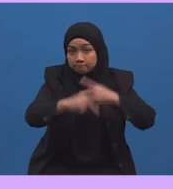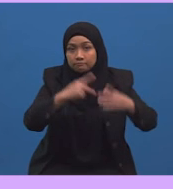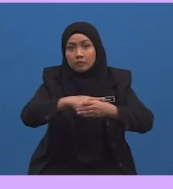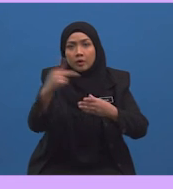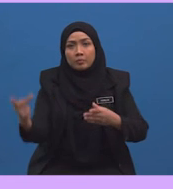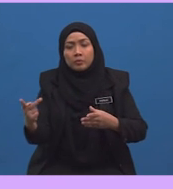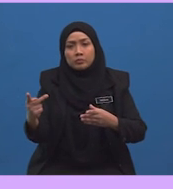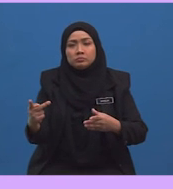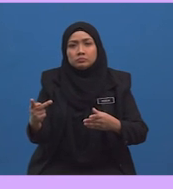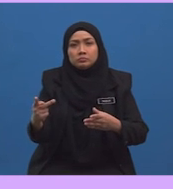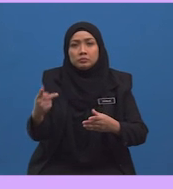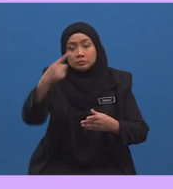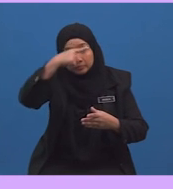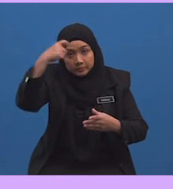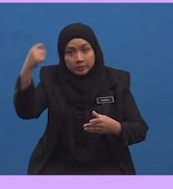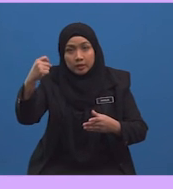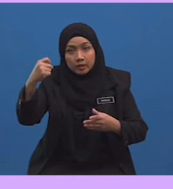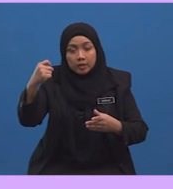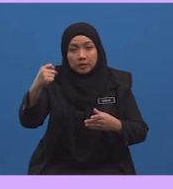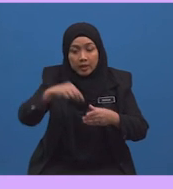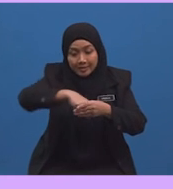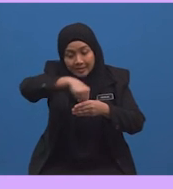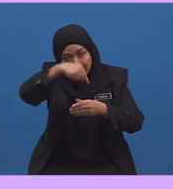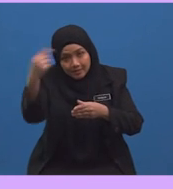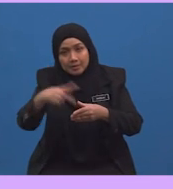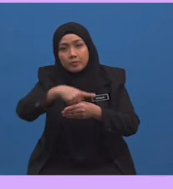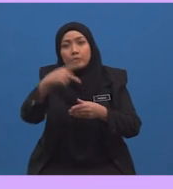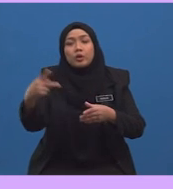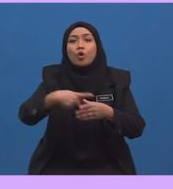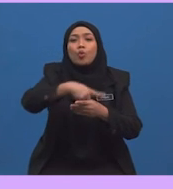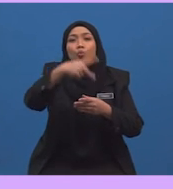Kita karbon melibatkan gas karbon dioksida.